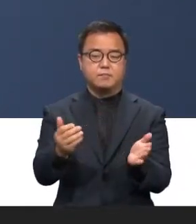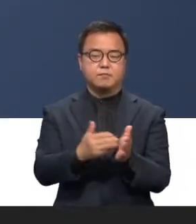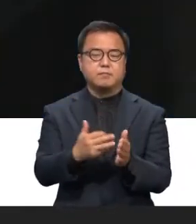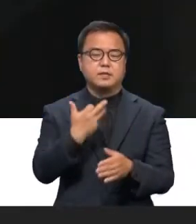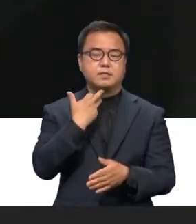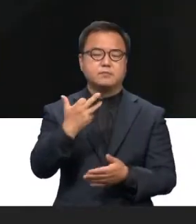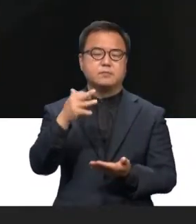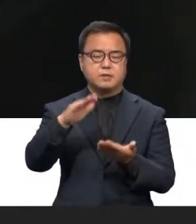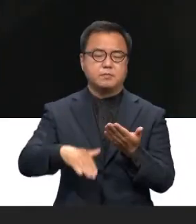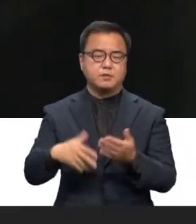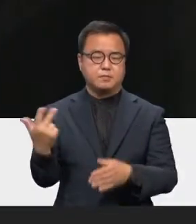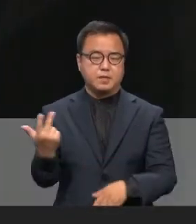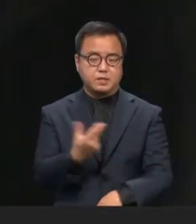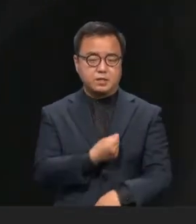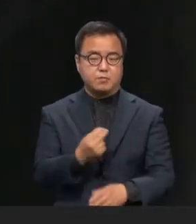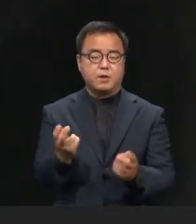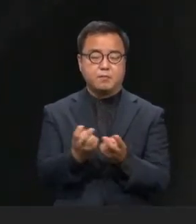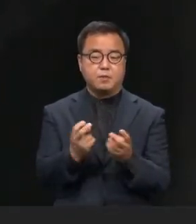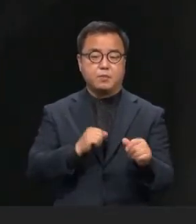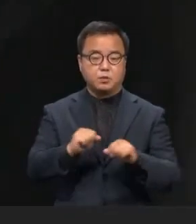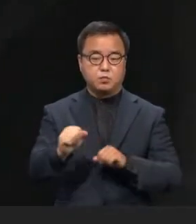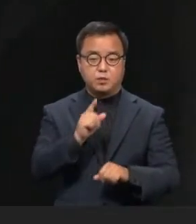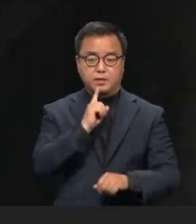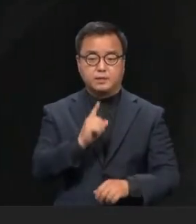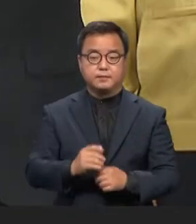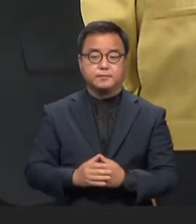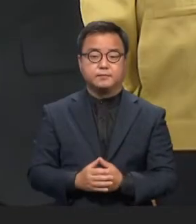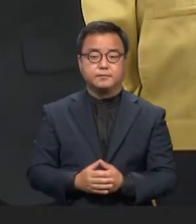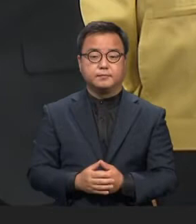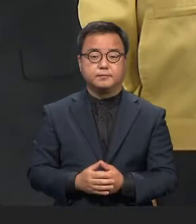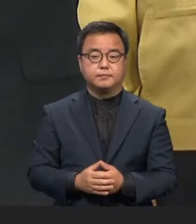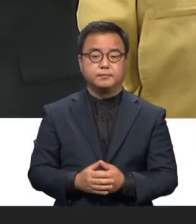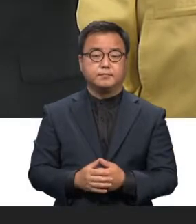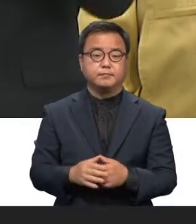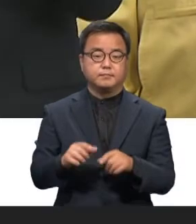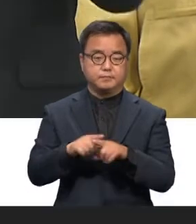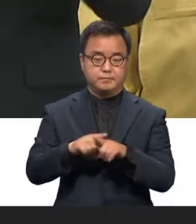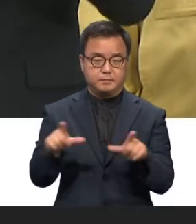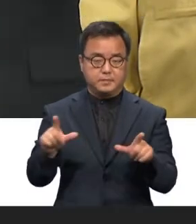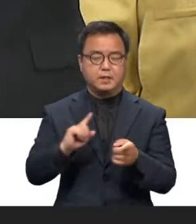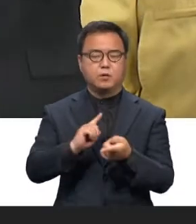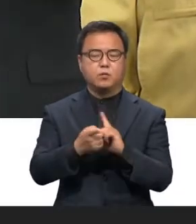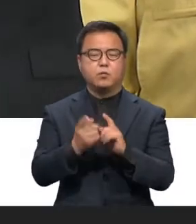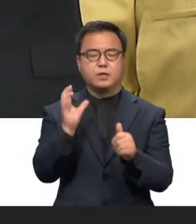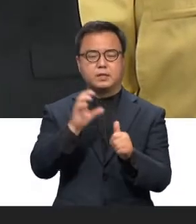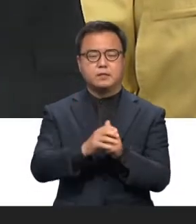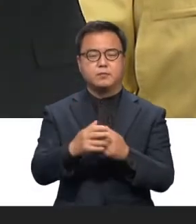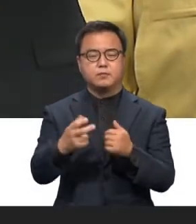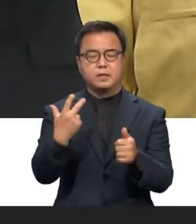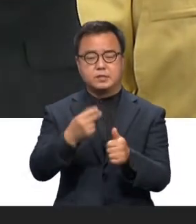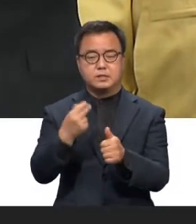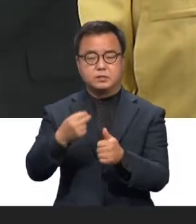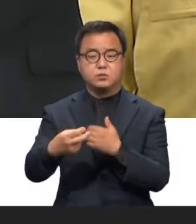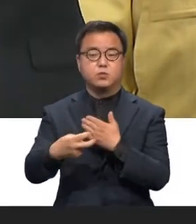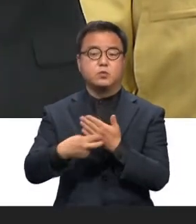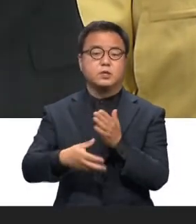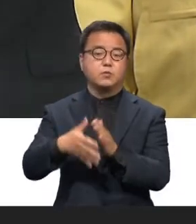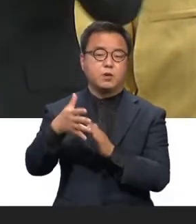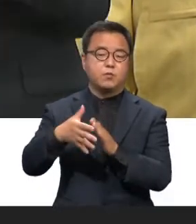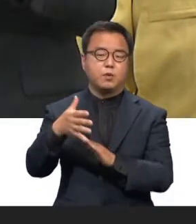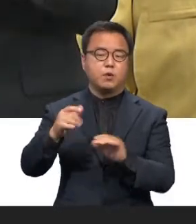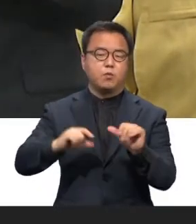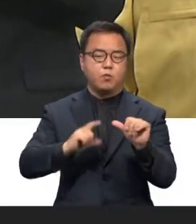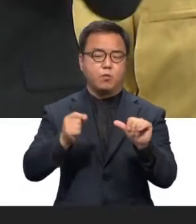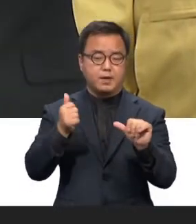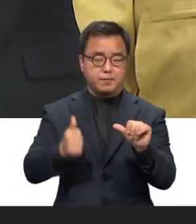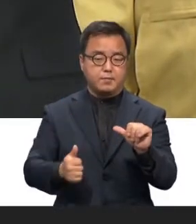접종을 확대하는 방안도 추진하겠다고 밝혔습니다 민간이 땅 적중 의료기관은 우울 말까지 2천 여 계 수 에서